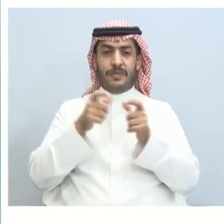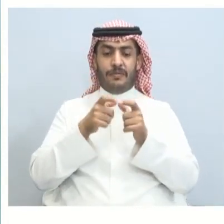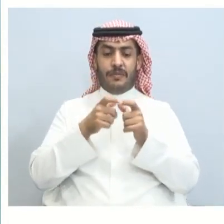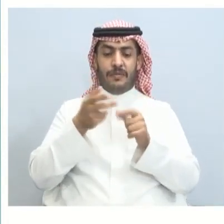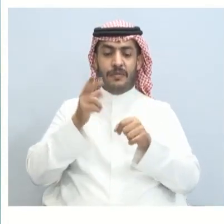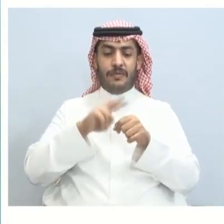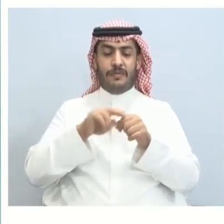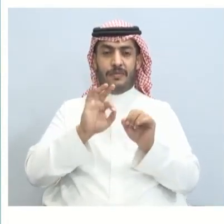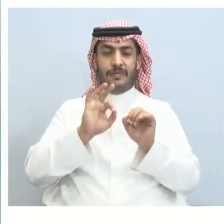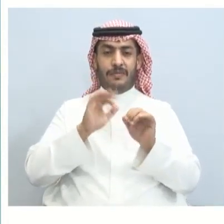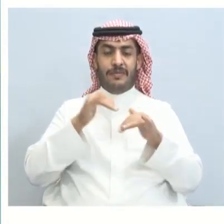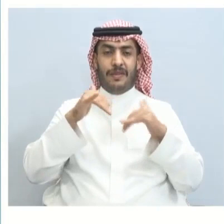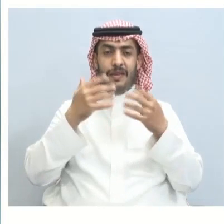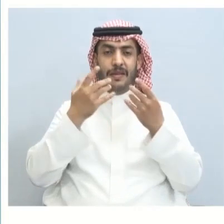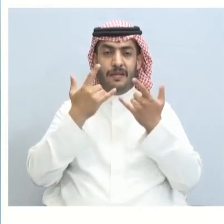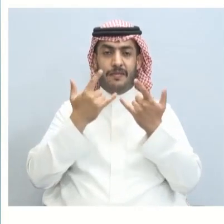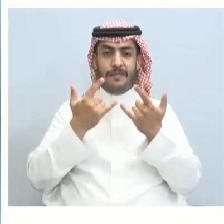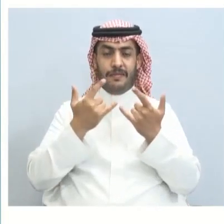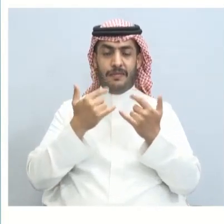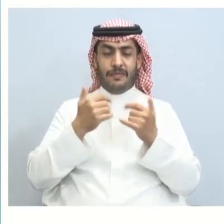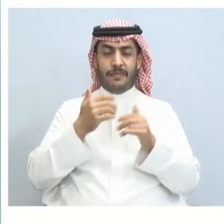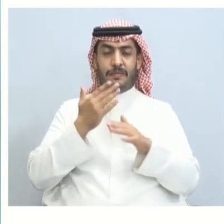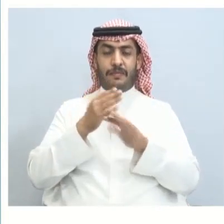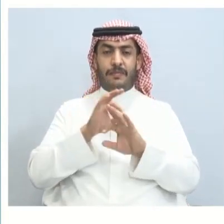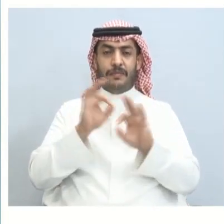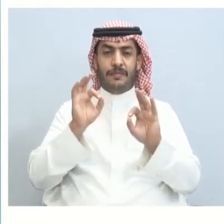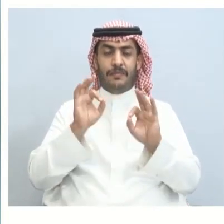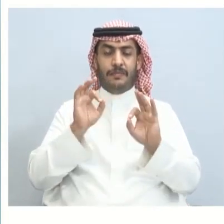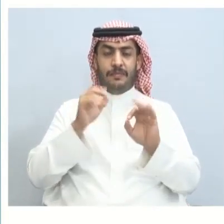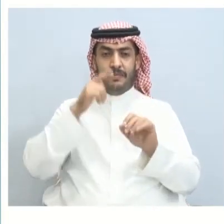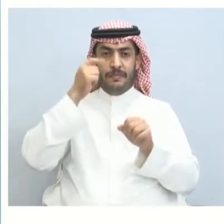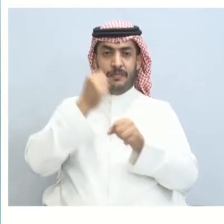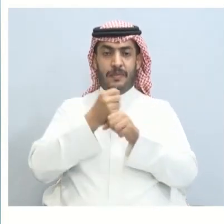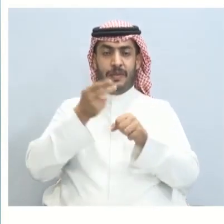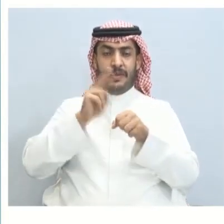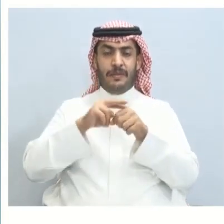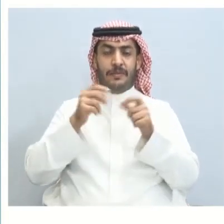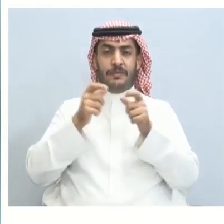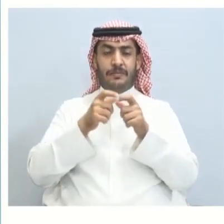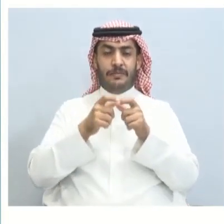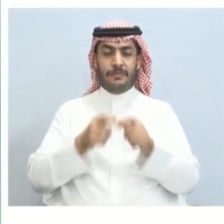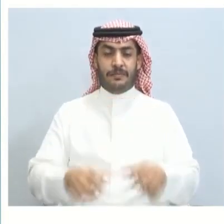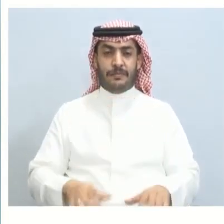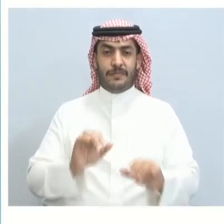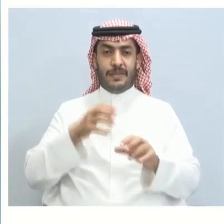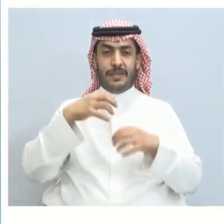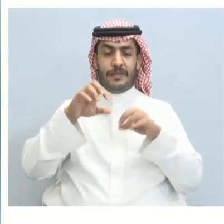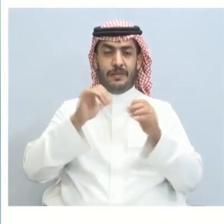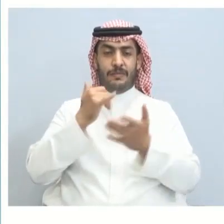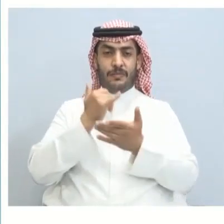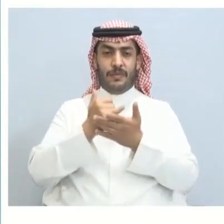واعادتها كما كانت بحيث على اكمل وجه تكون ايضا جاهزه الاستخدام مره اخرى من قبل اي قسم او من اي